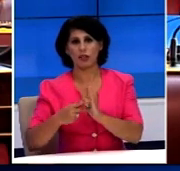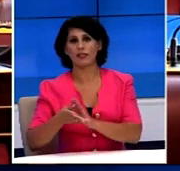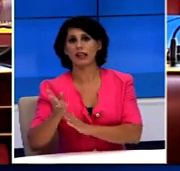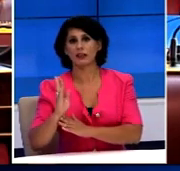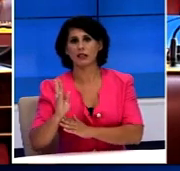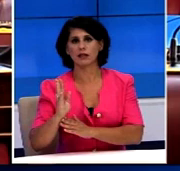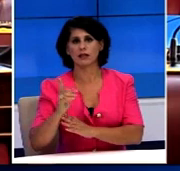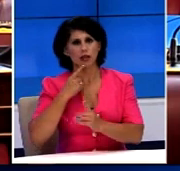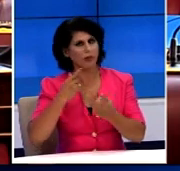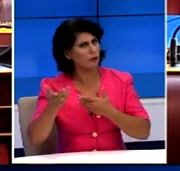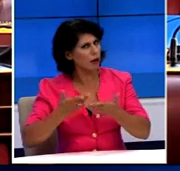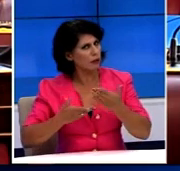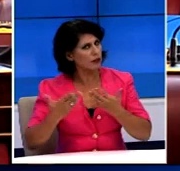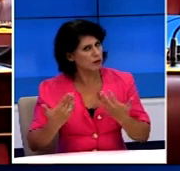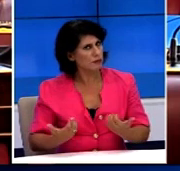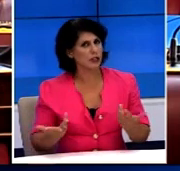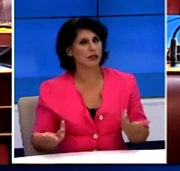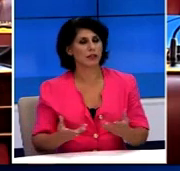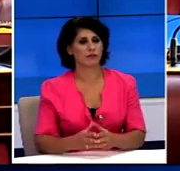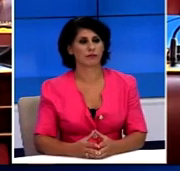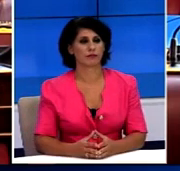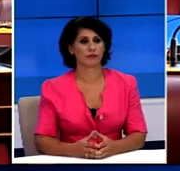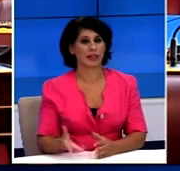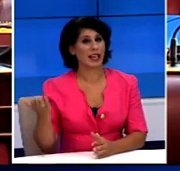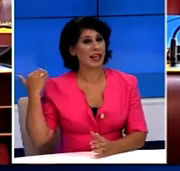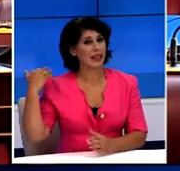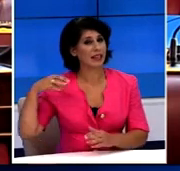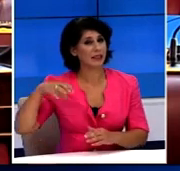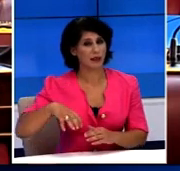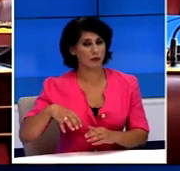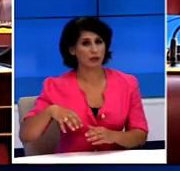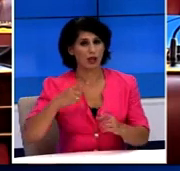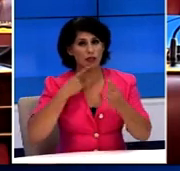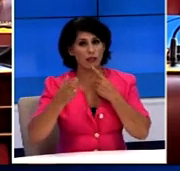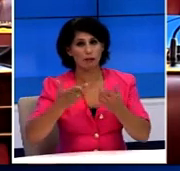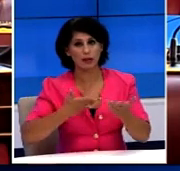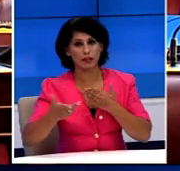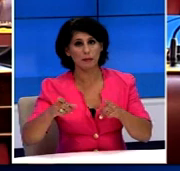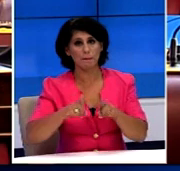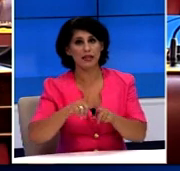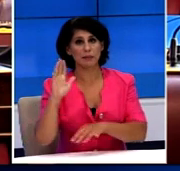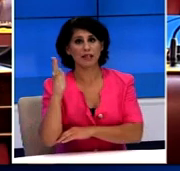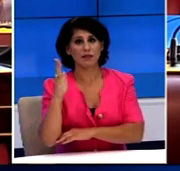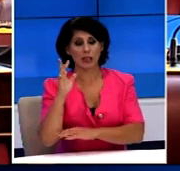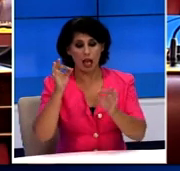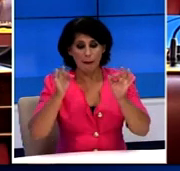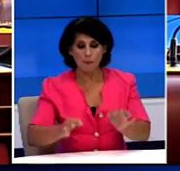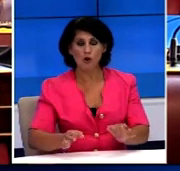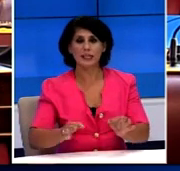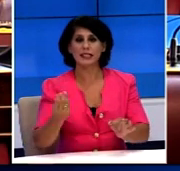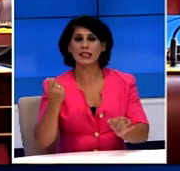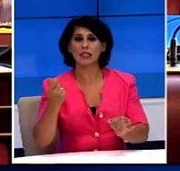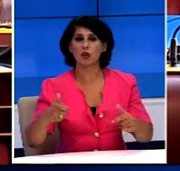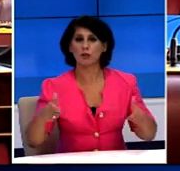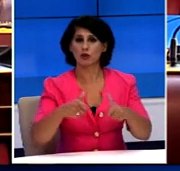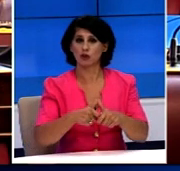2011-2014. Υπήρξαν διαπραγματεύσεις, έτσι δεν είναι? Και εκείνη την περίοδο διαπραγματευόμασταν και με τη Λιβύη για αποκλειστική οικονομική ζώνη, αν δεν κάνω λάθος,